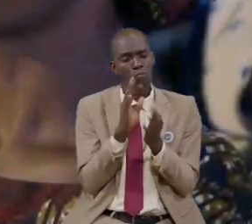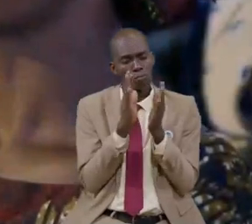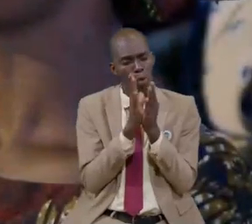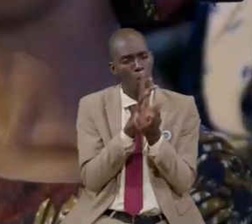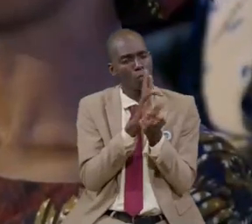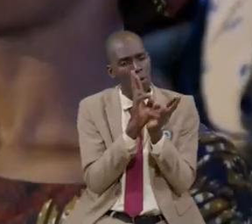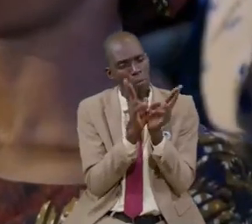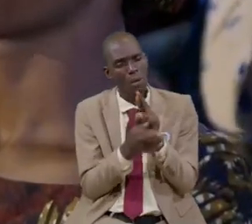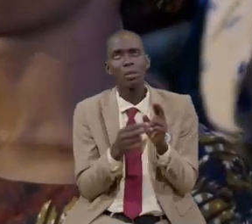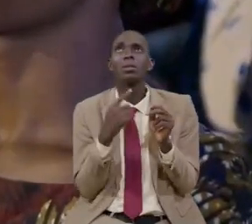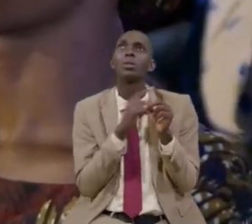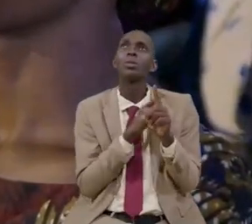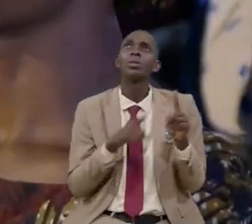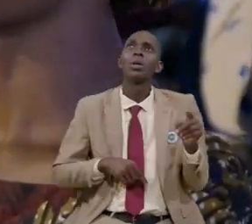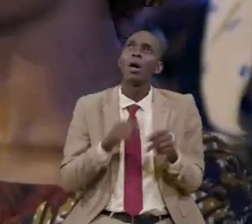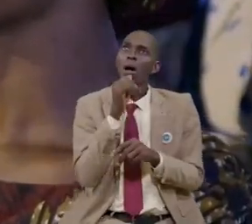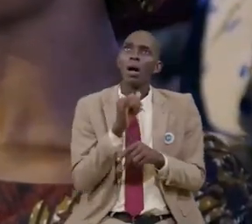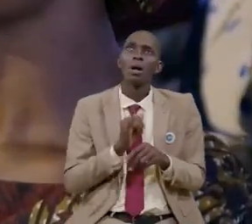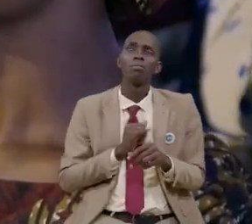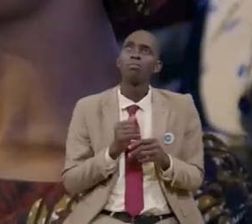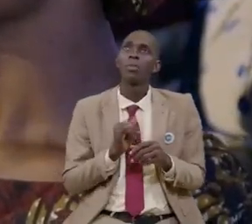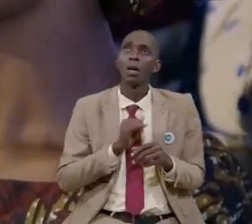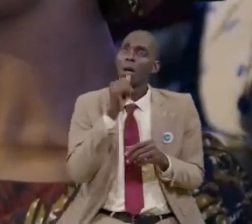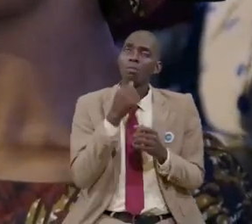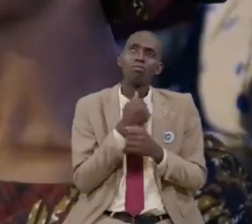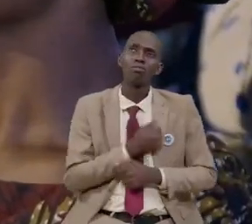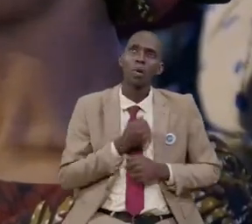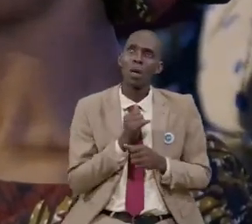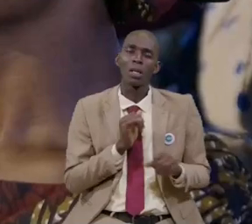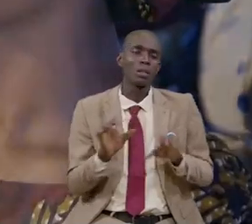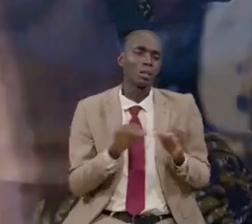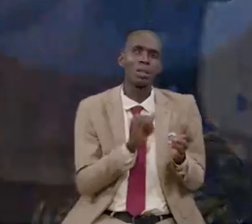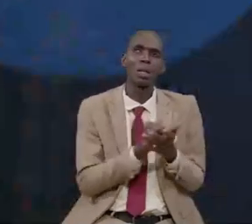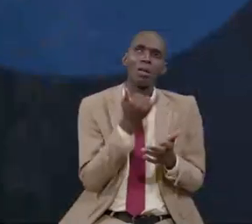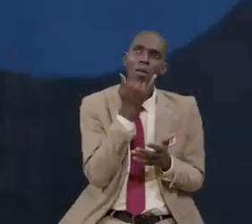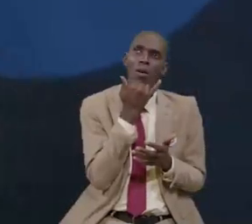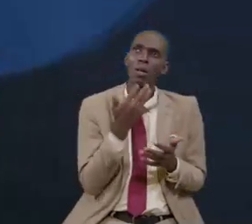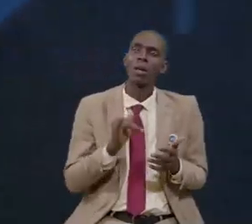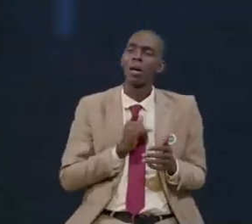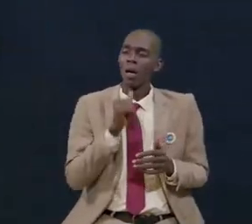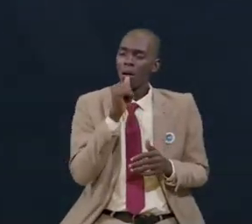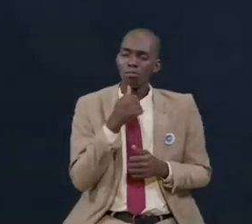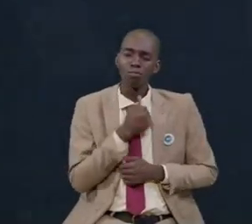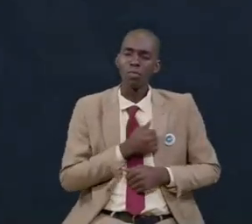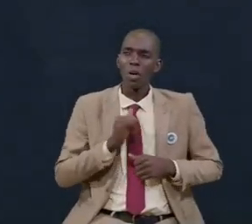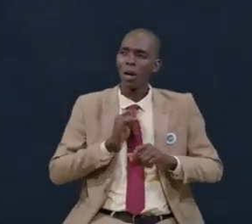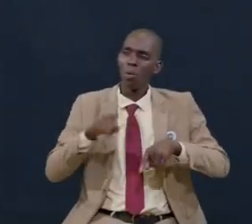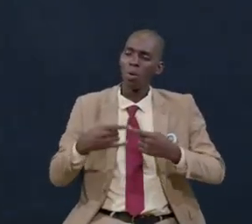et vous repentir de ce que vous avez fait et vous dire, je suis désolé d'avoir agi de cette manière. Vraiment, je me